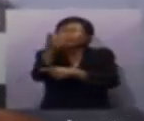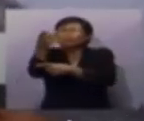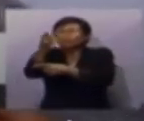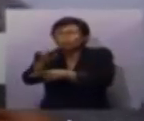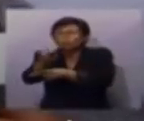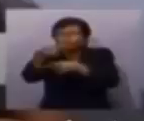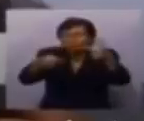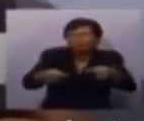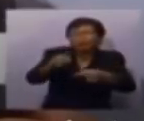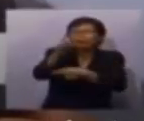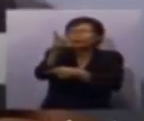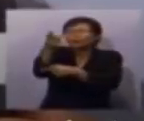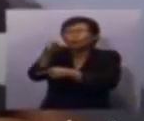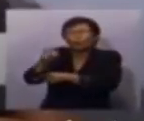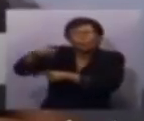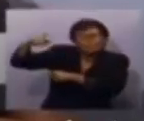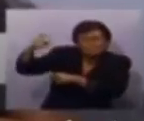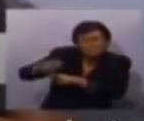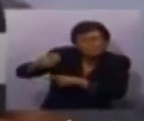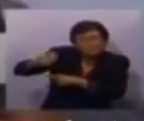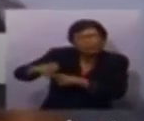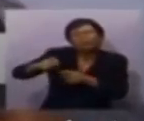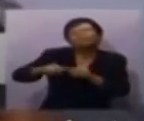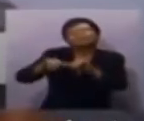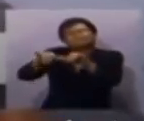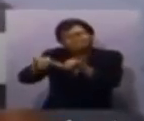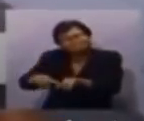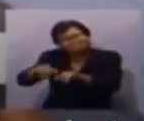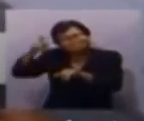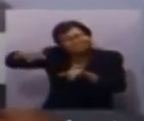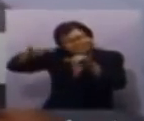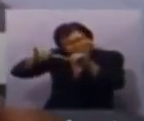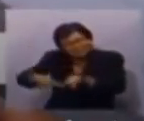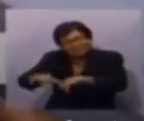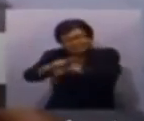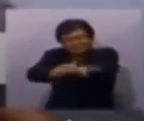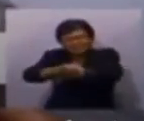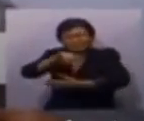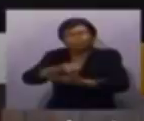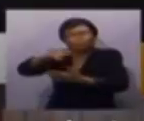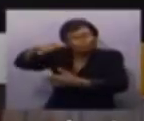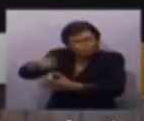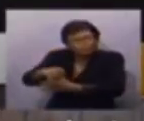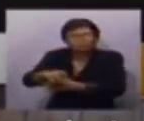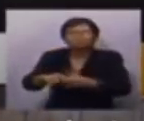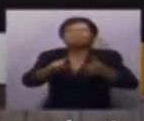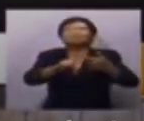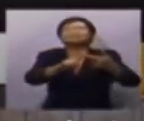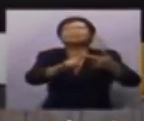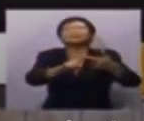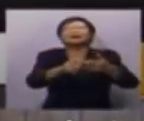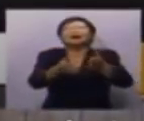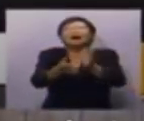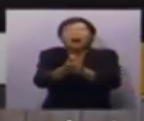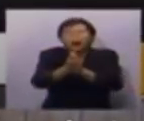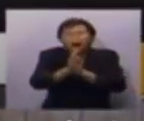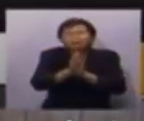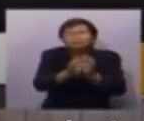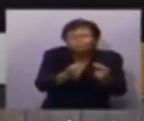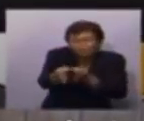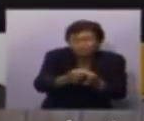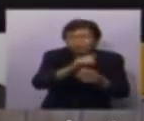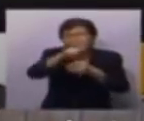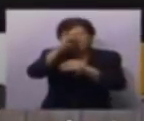Negeri, ia mestilah bermastautin di negeri berkenaan. Baik, ketika diminta mengulas